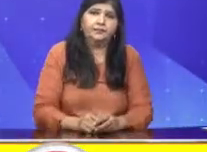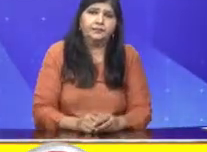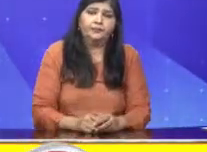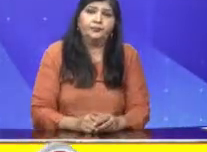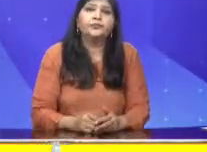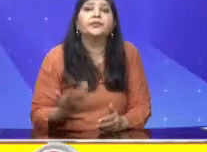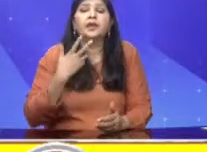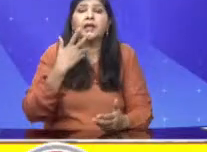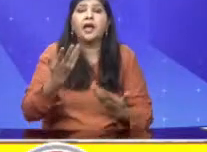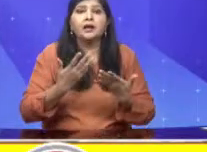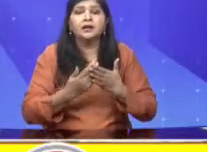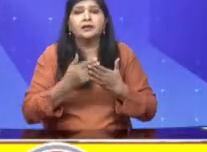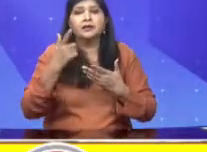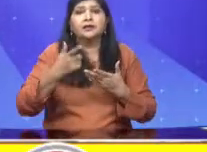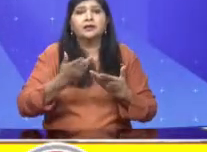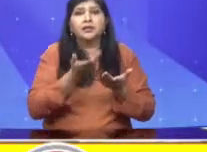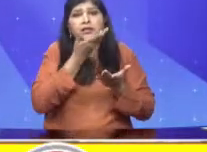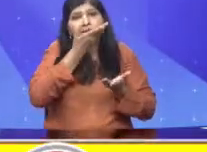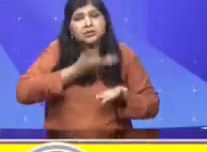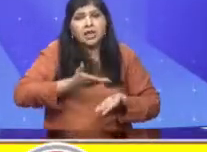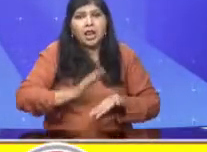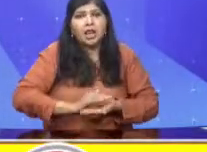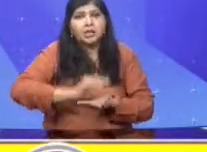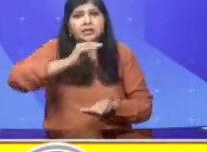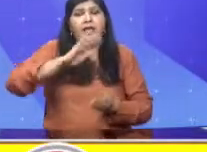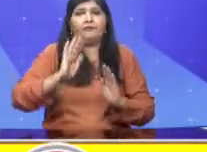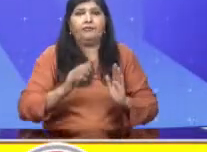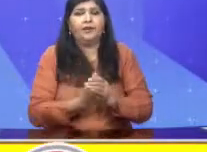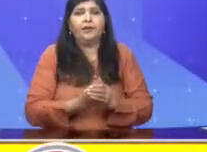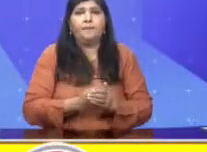यह विश्य है जल सवरक्षन का।